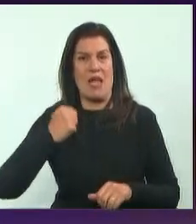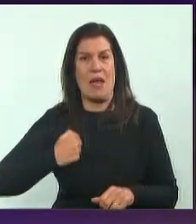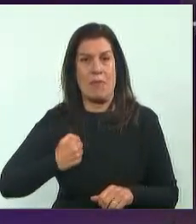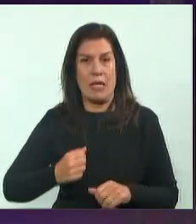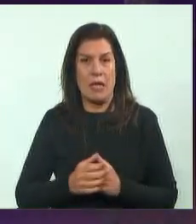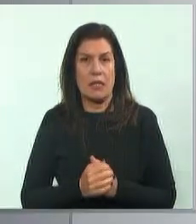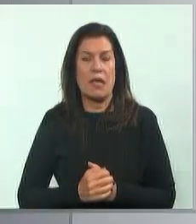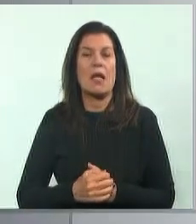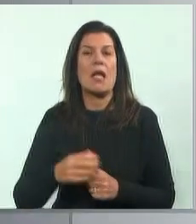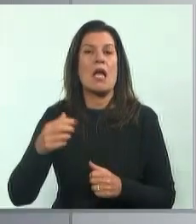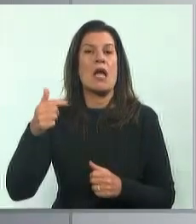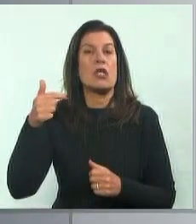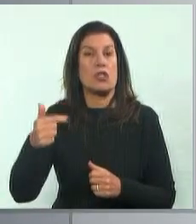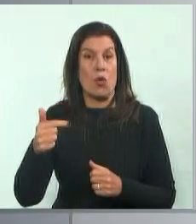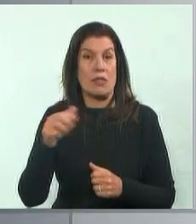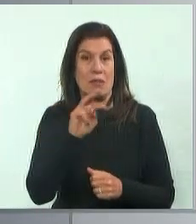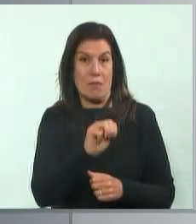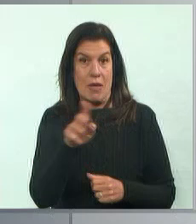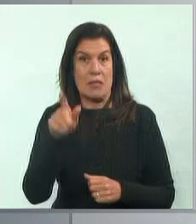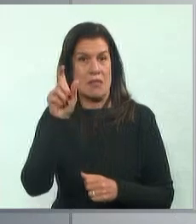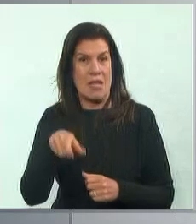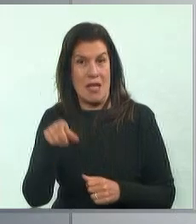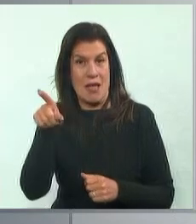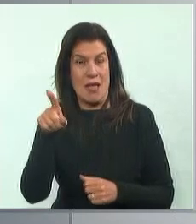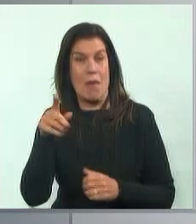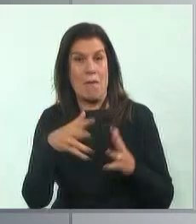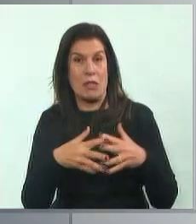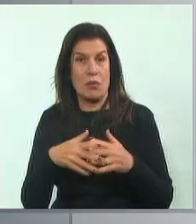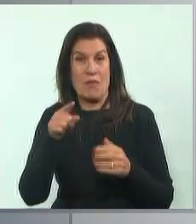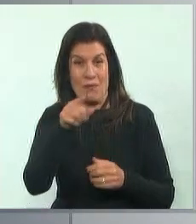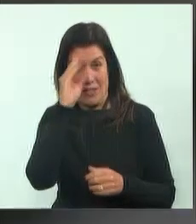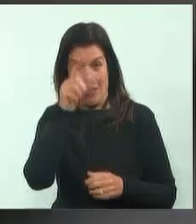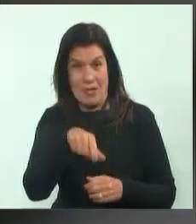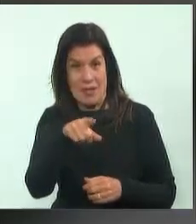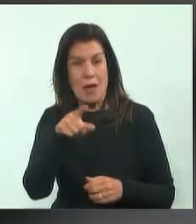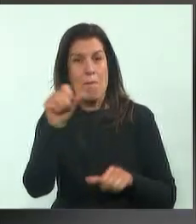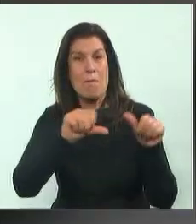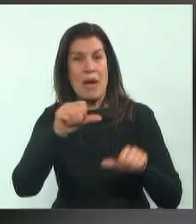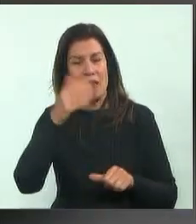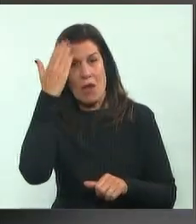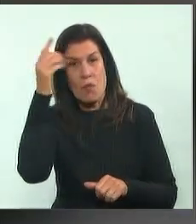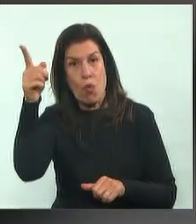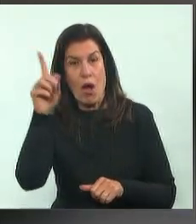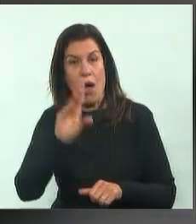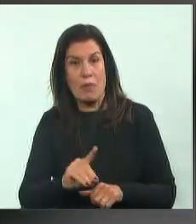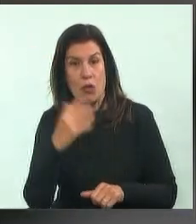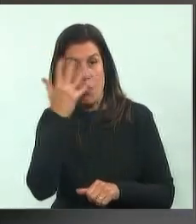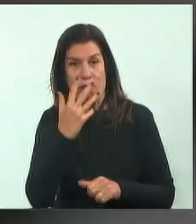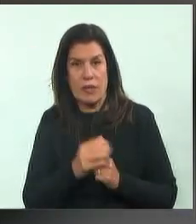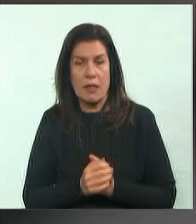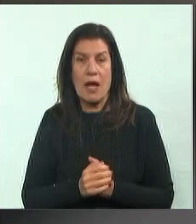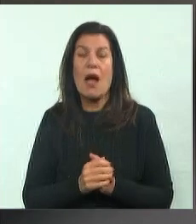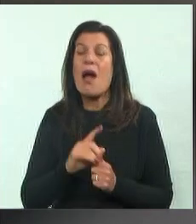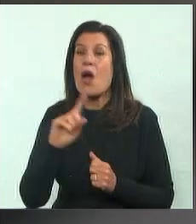דת בארצות הברית. וזה הפוסט המזויף של מדען ידוע בדרום אפריקה. כל מי שרק יכול לעורר אמינות ויכול לגרום לנו